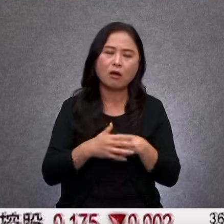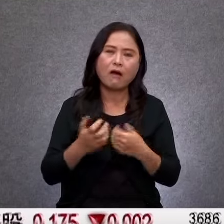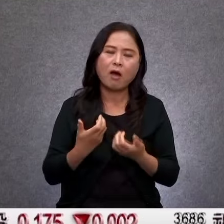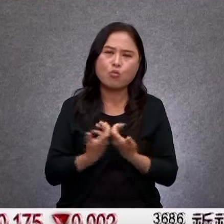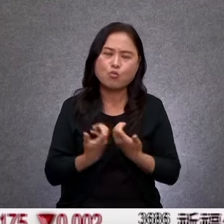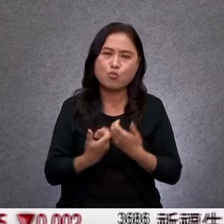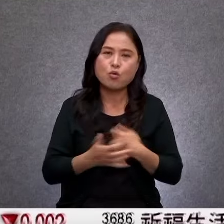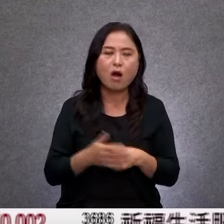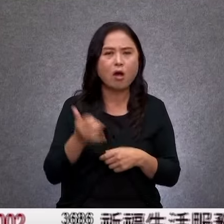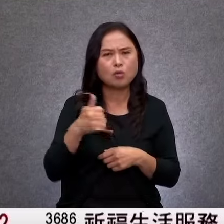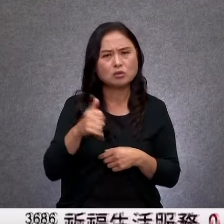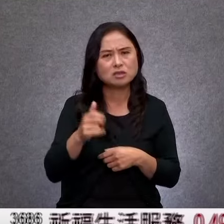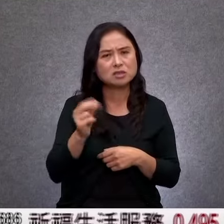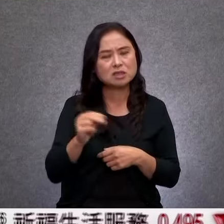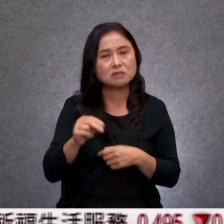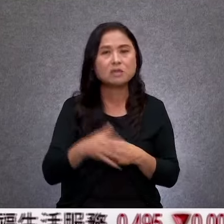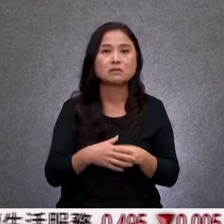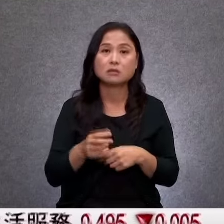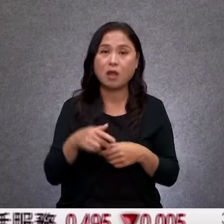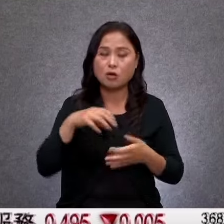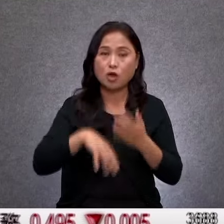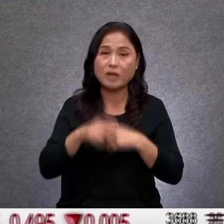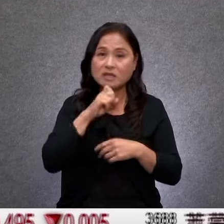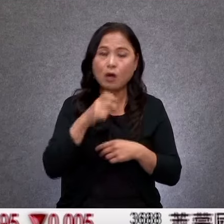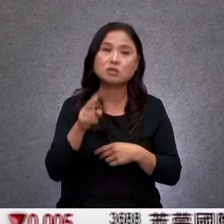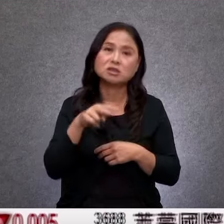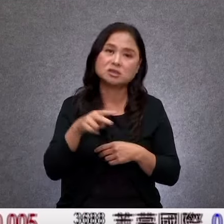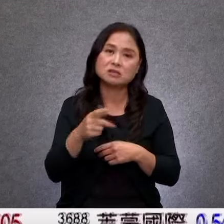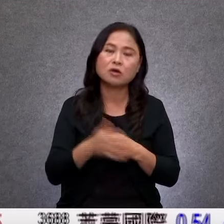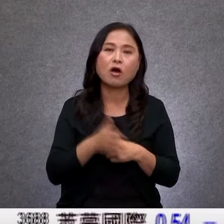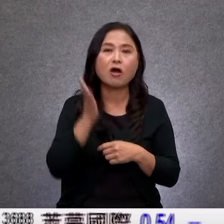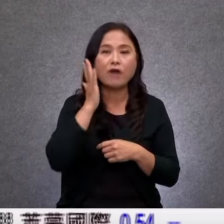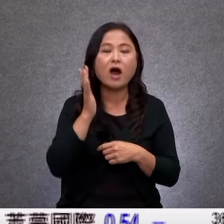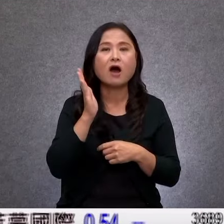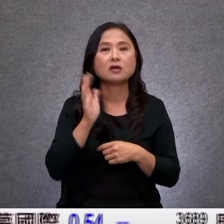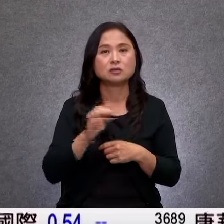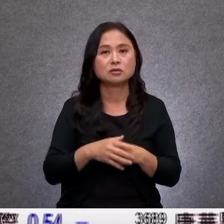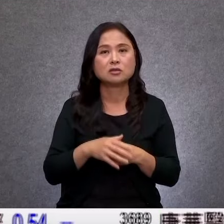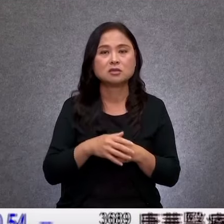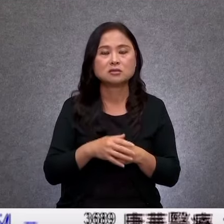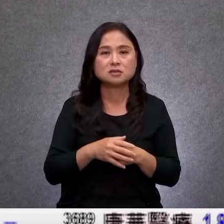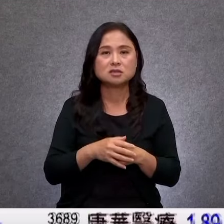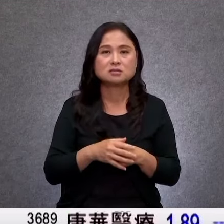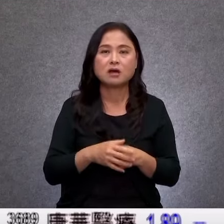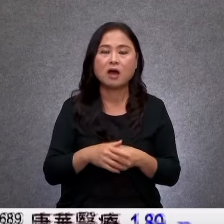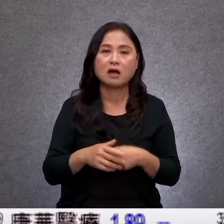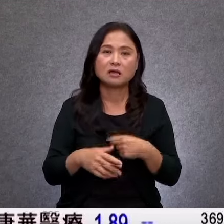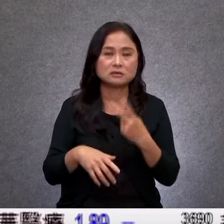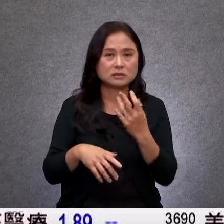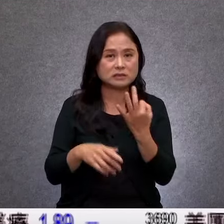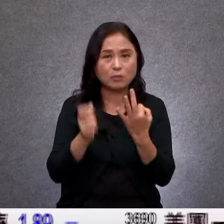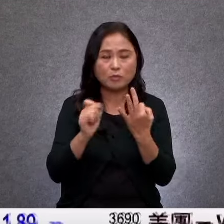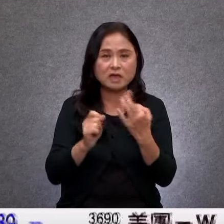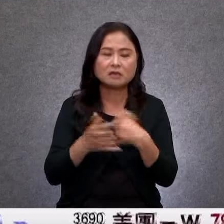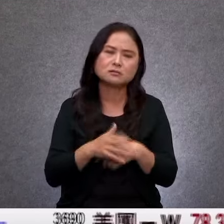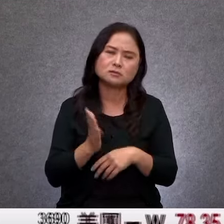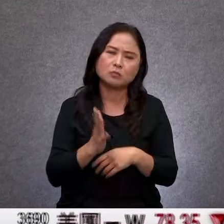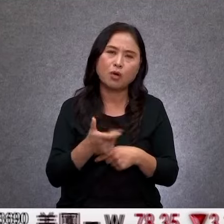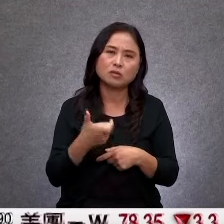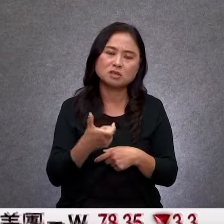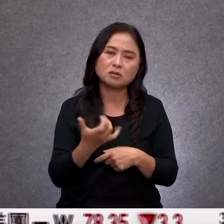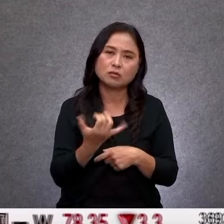局嘅測算咧，使6000-7000蚊。咁其中2000多蚊咧，佢係外嚟做住宿嘅。咁我哋